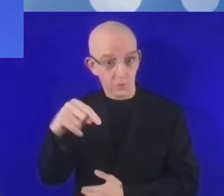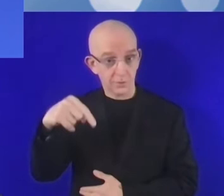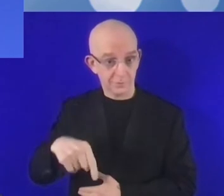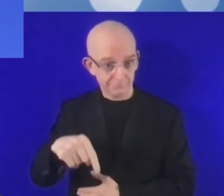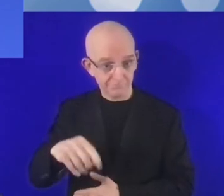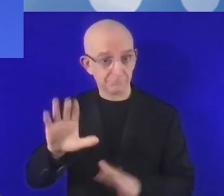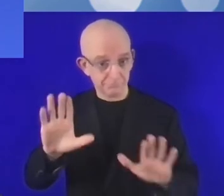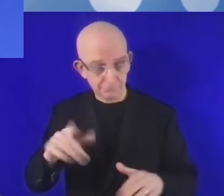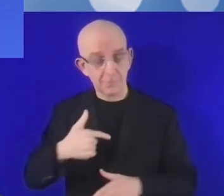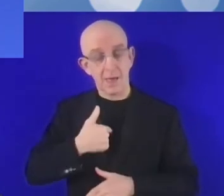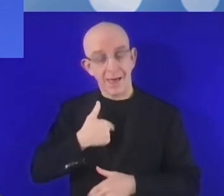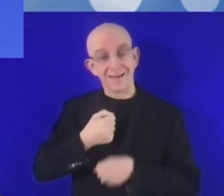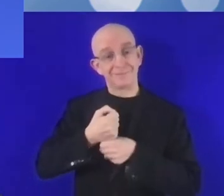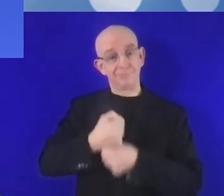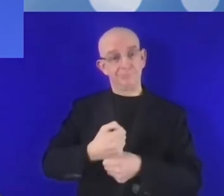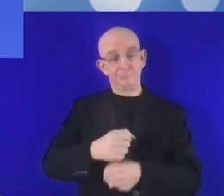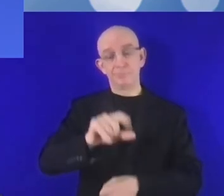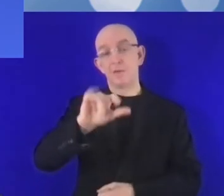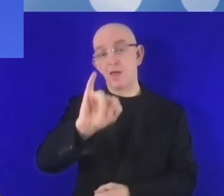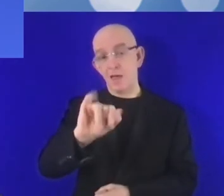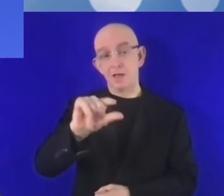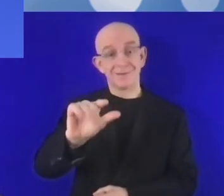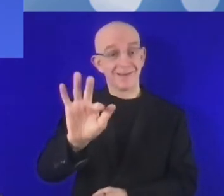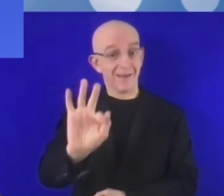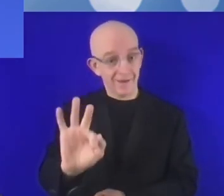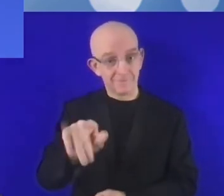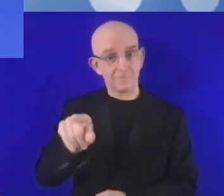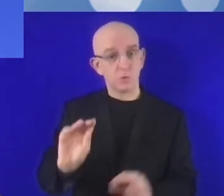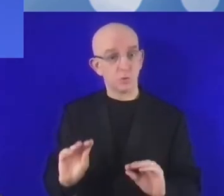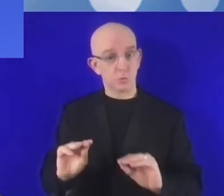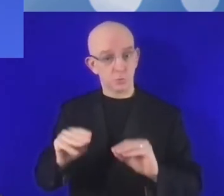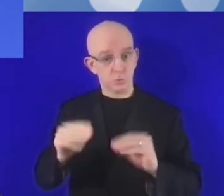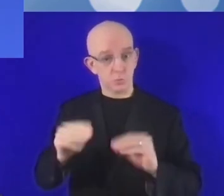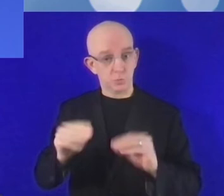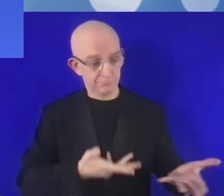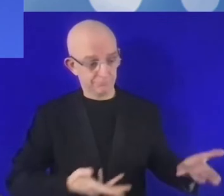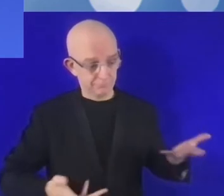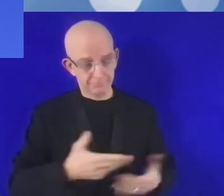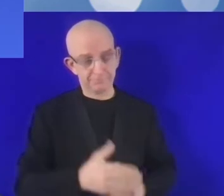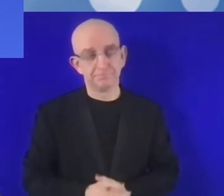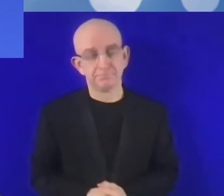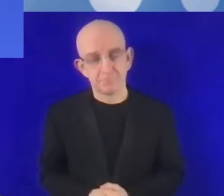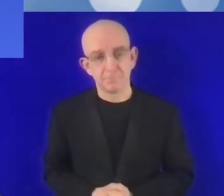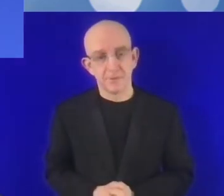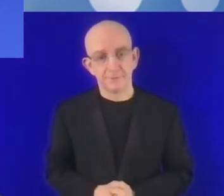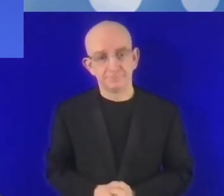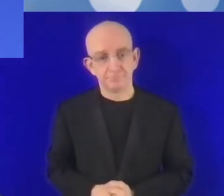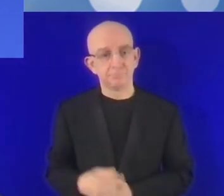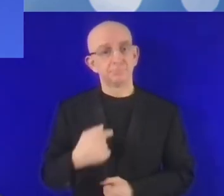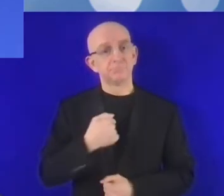Je représente la communauté des jeunes gens groupés autour du sommet IGF de l'ONU.